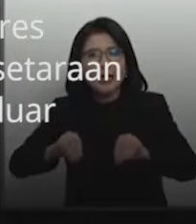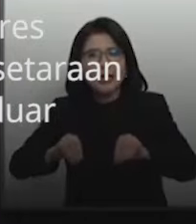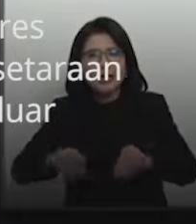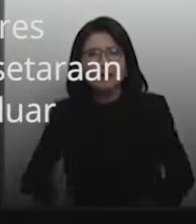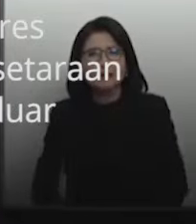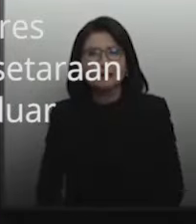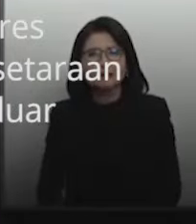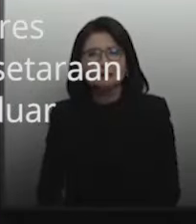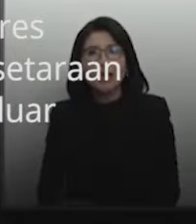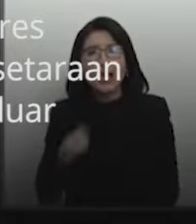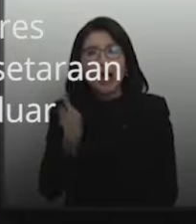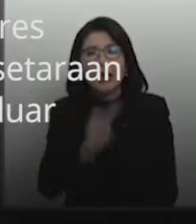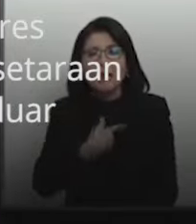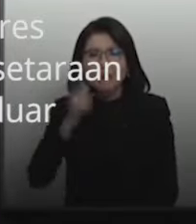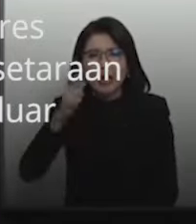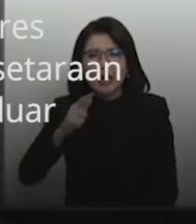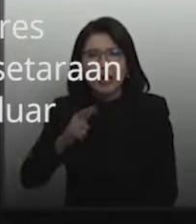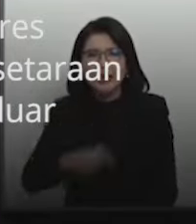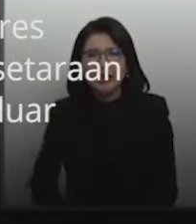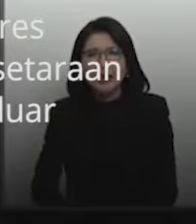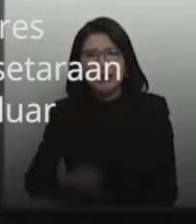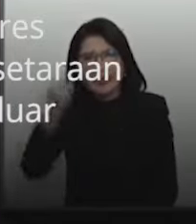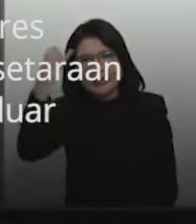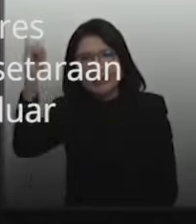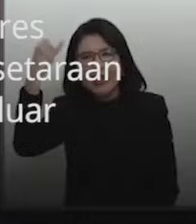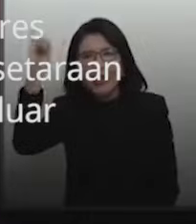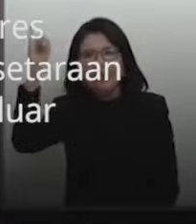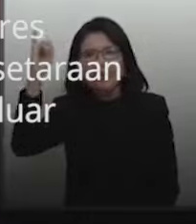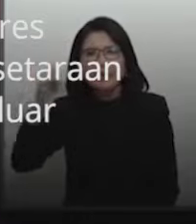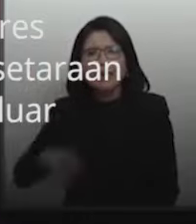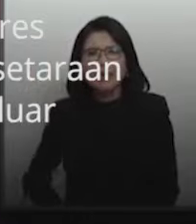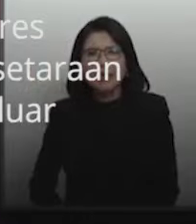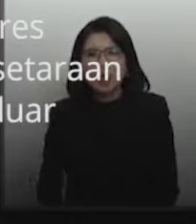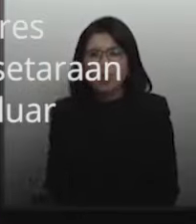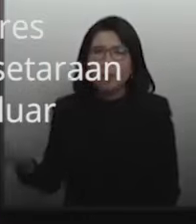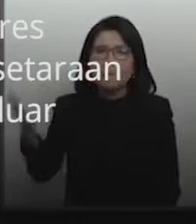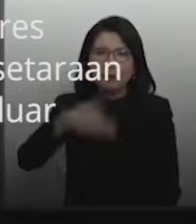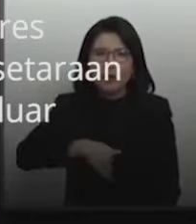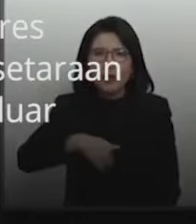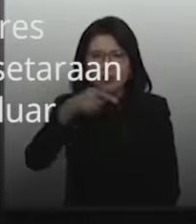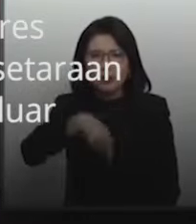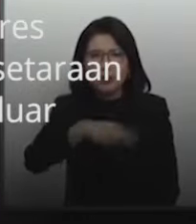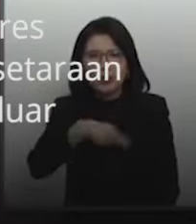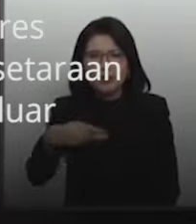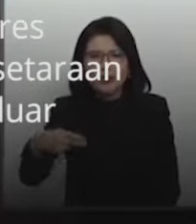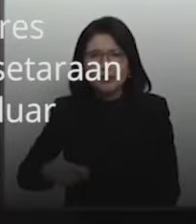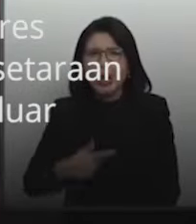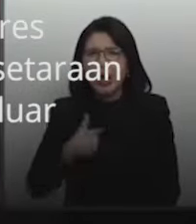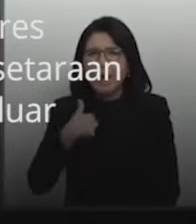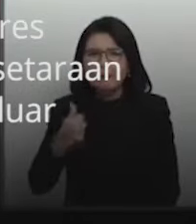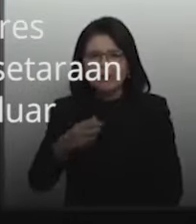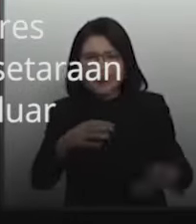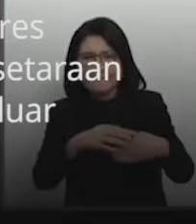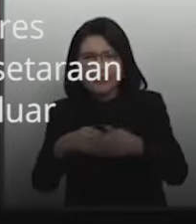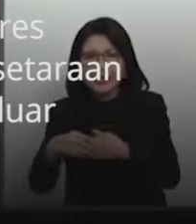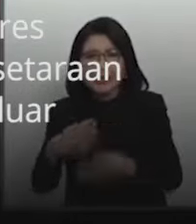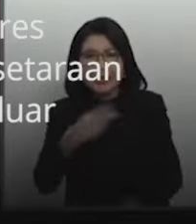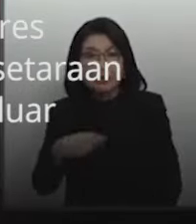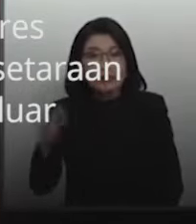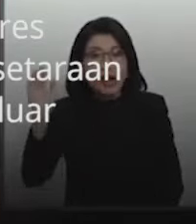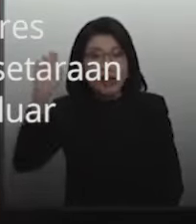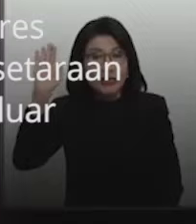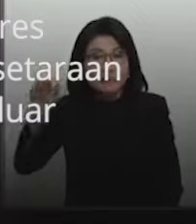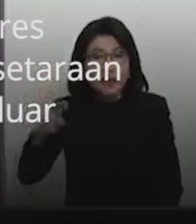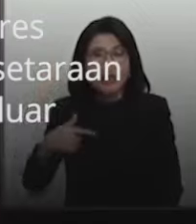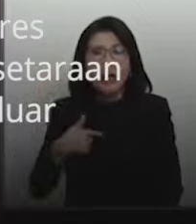politik kami akan membawa gagasan pendiri Republik untuk kembali mewarnai republik ini untuk bisa mengarahkan Republik ke depan agar